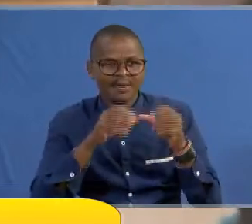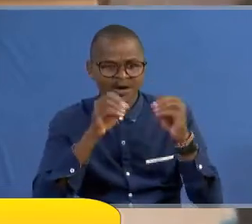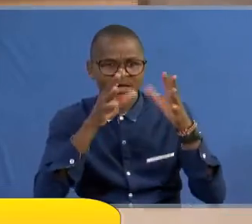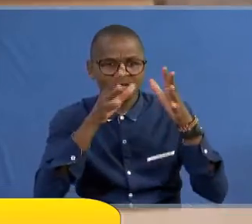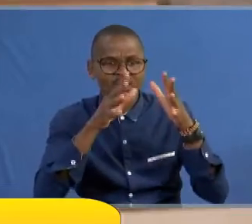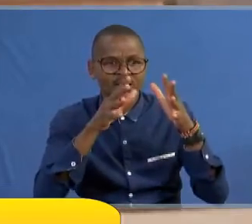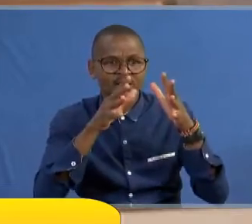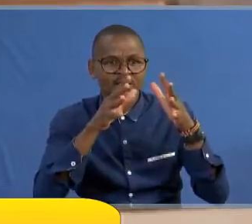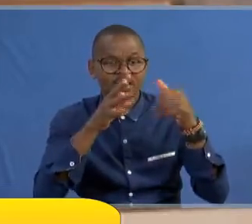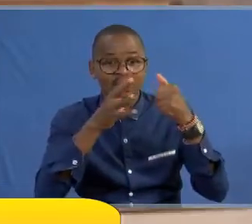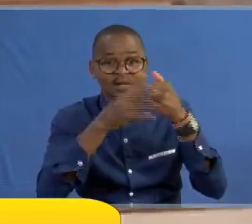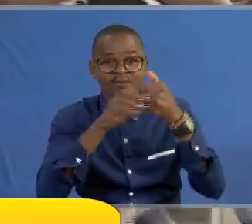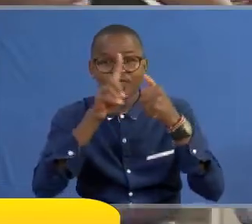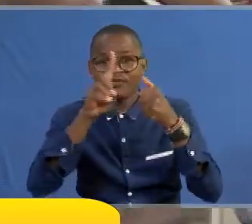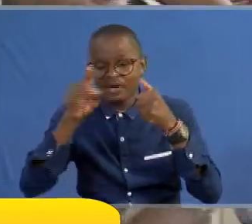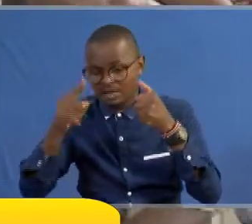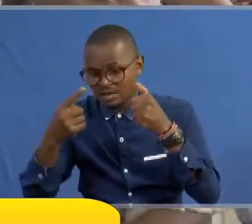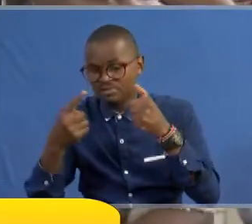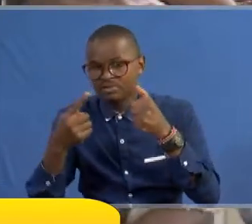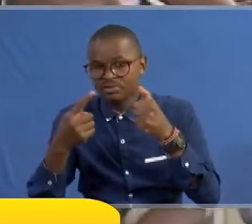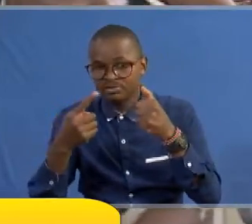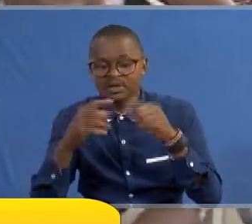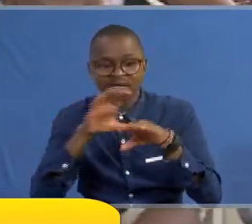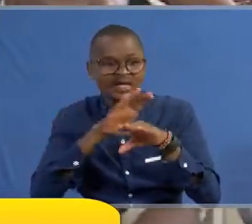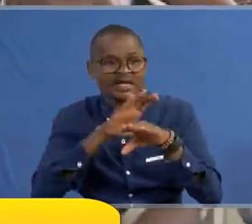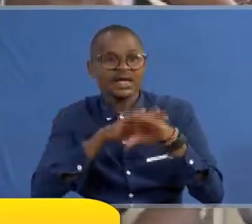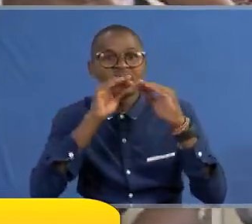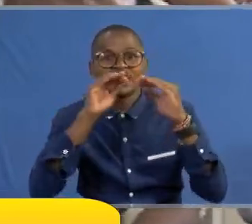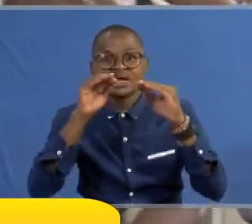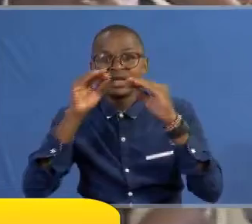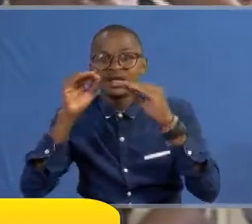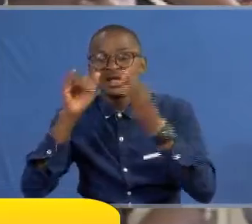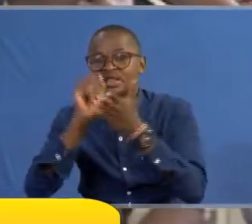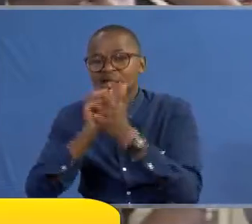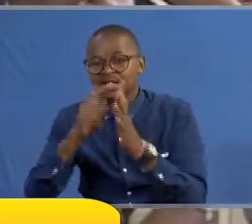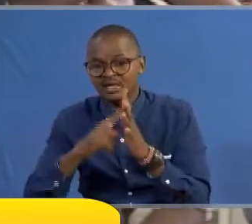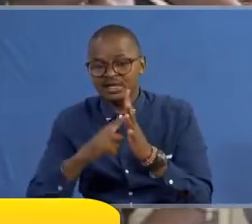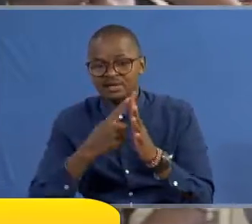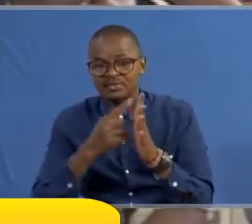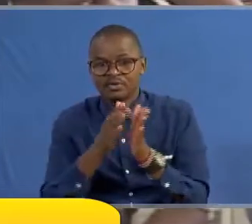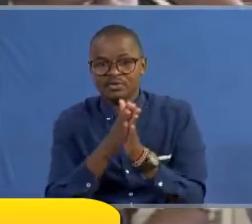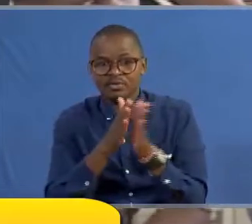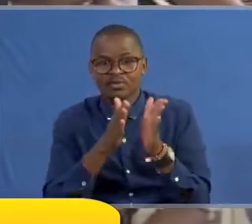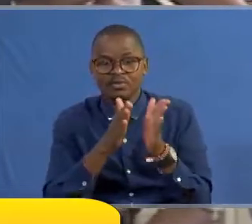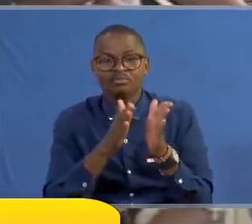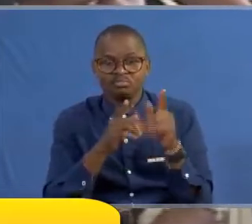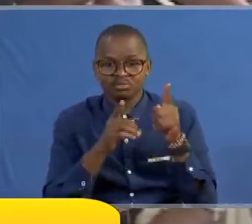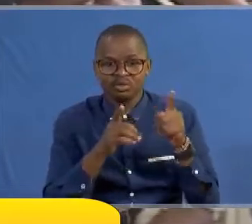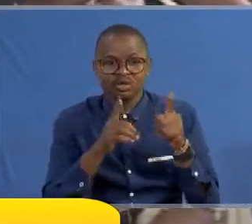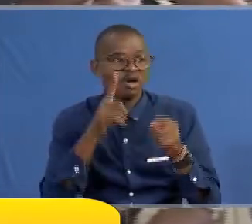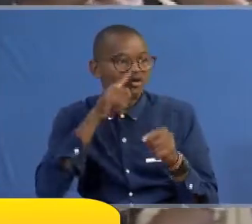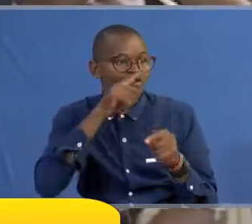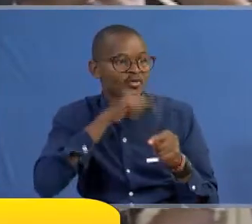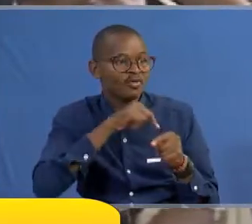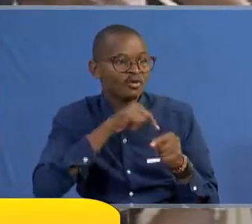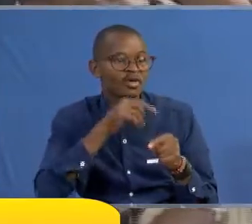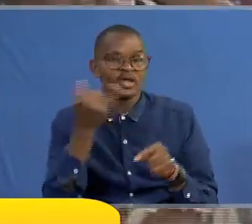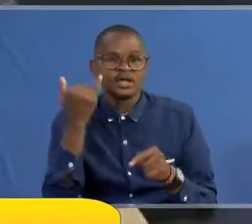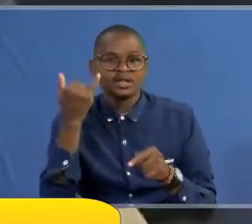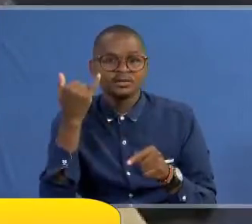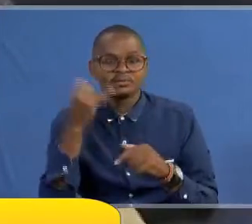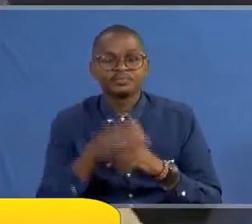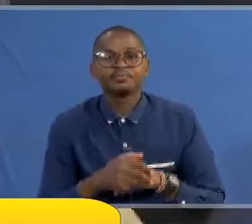walimu 1091 wameweza kupata mafunzo hayo ambayo yalianza rasmi siku ya Jumanne na kukamilika hapo